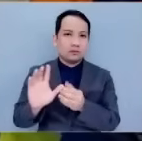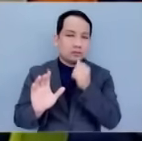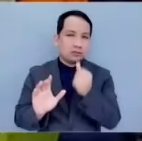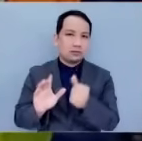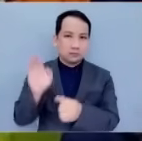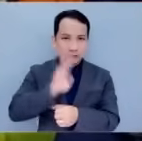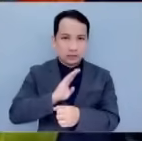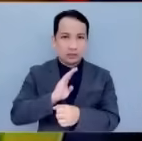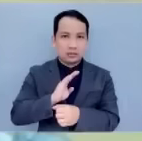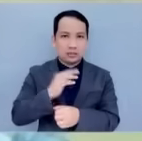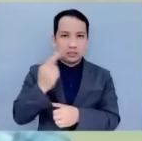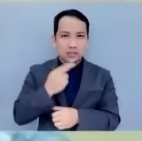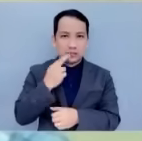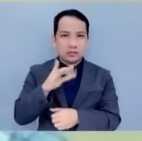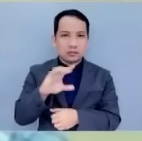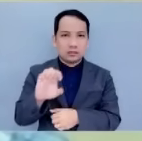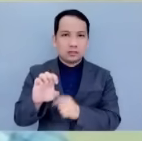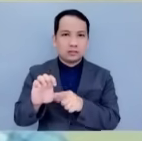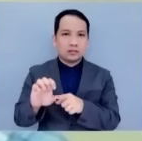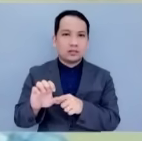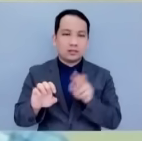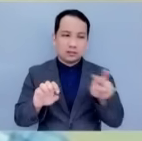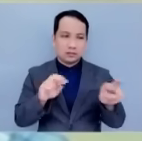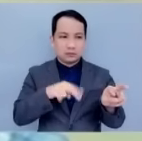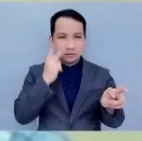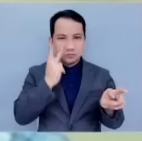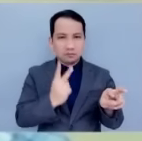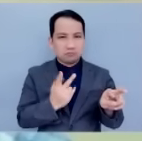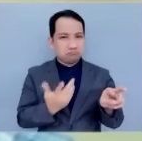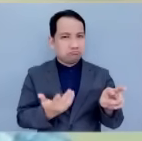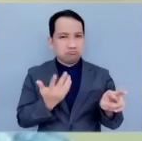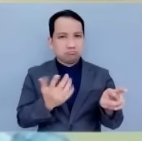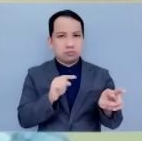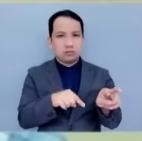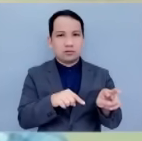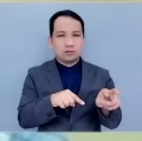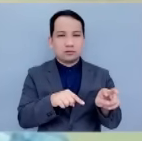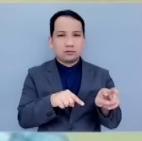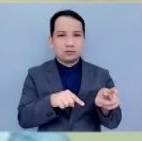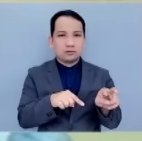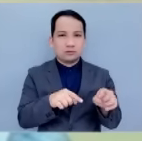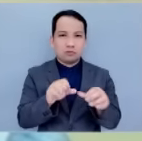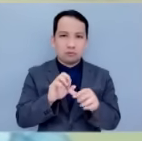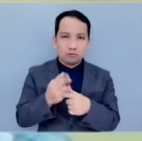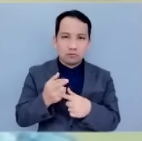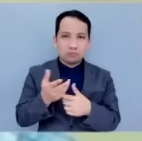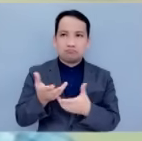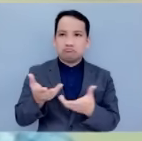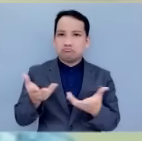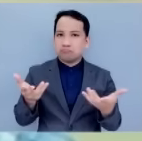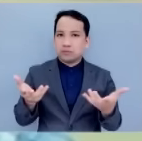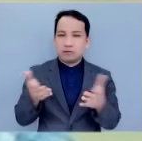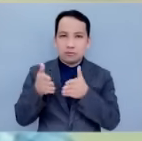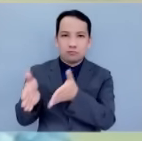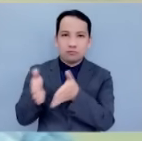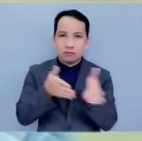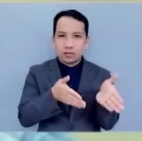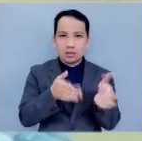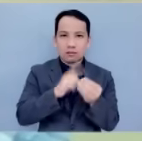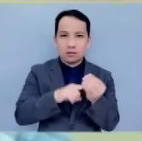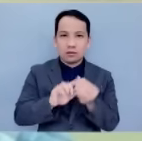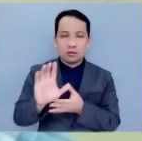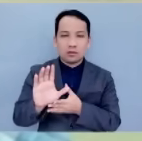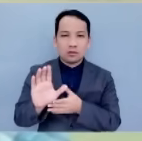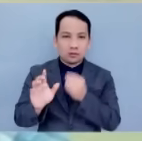bigas. Diyan ngayon nakakita ng parang butas o paraan yung mga